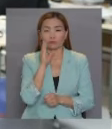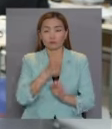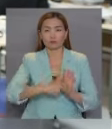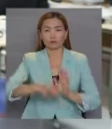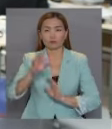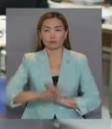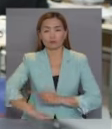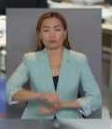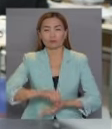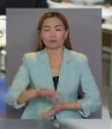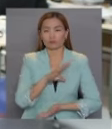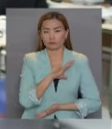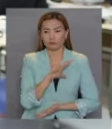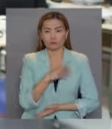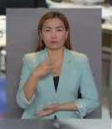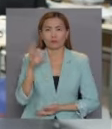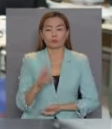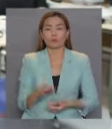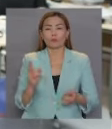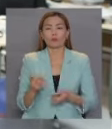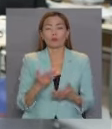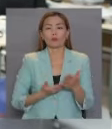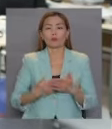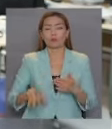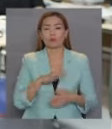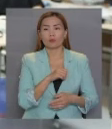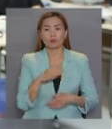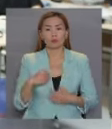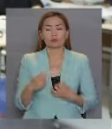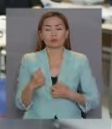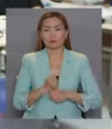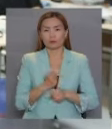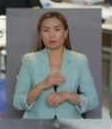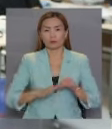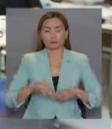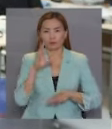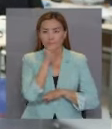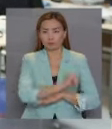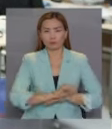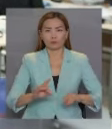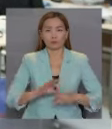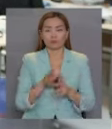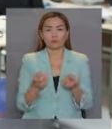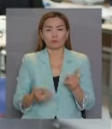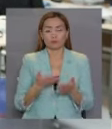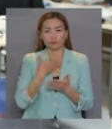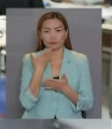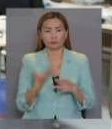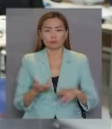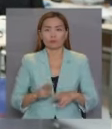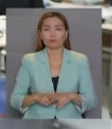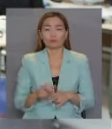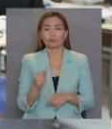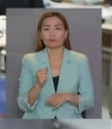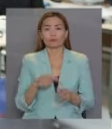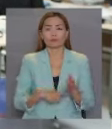70% я не участвовал. В 30% я только объяснял. Дальше сами строили и устанавливали. Нельзя сказать, что это оригинал. Мне кажется, это прототип.